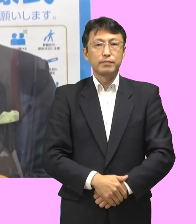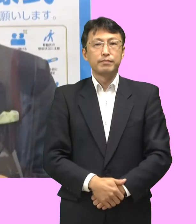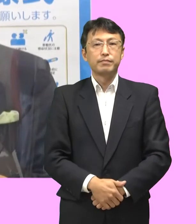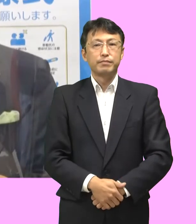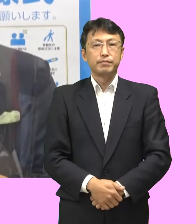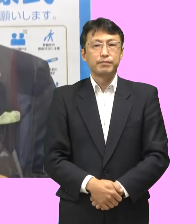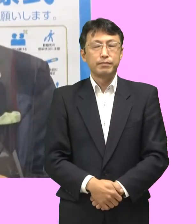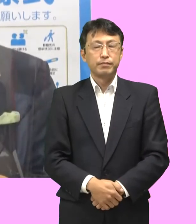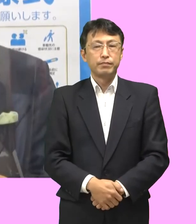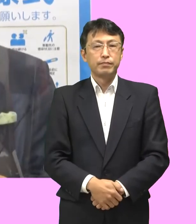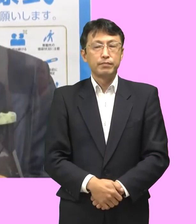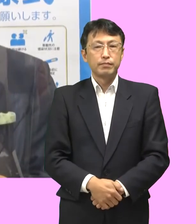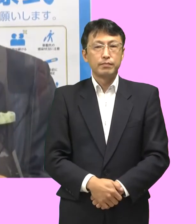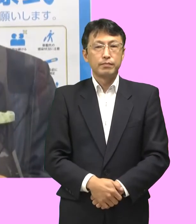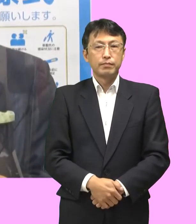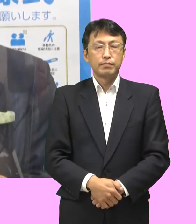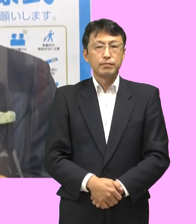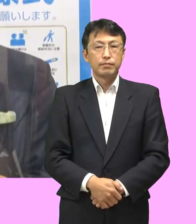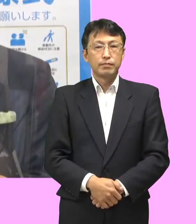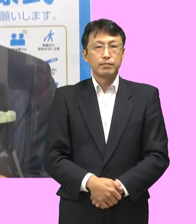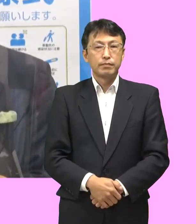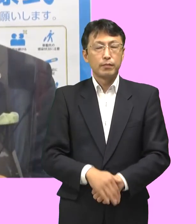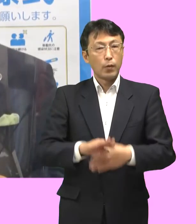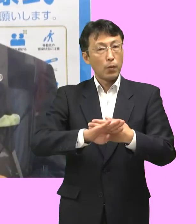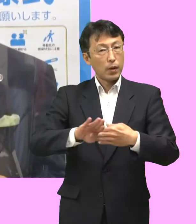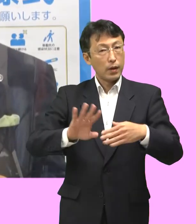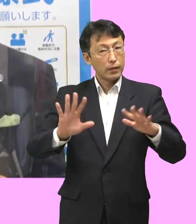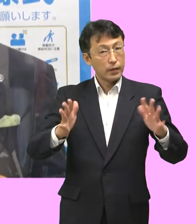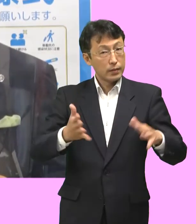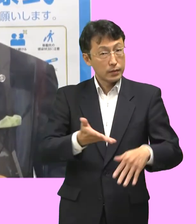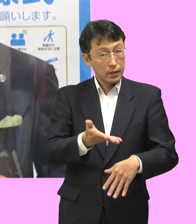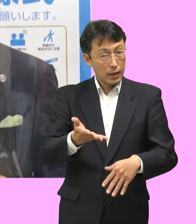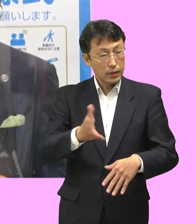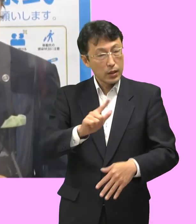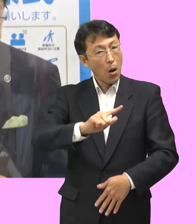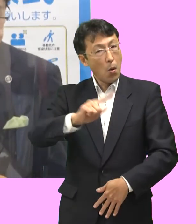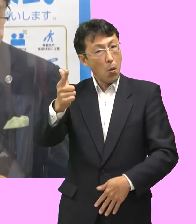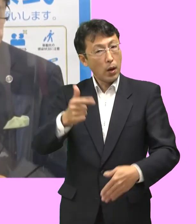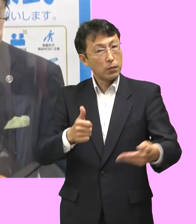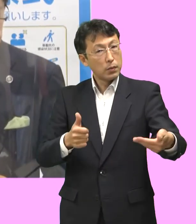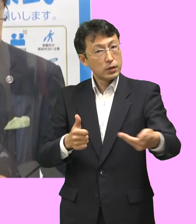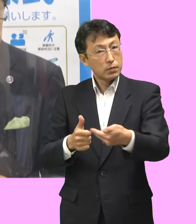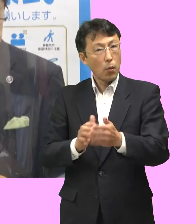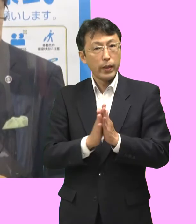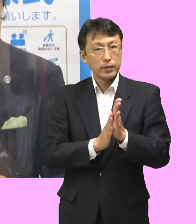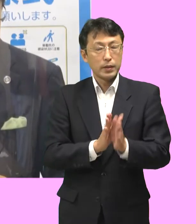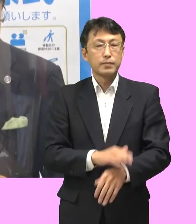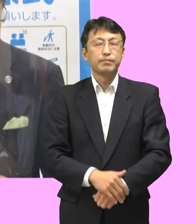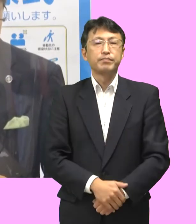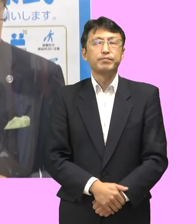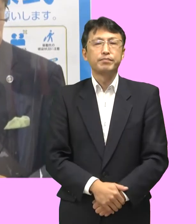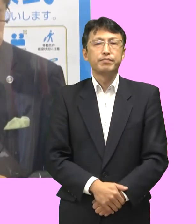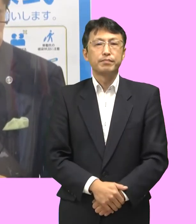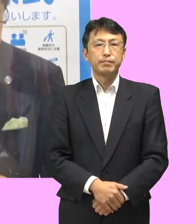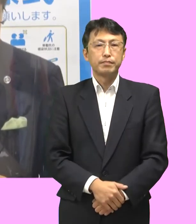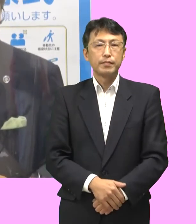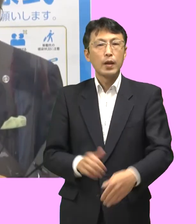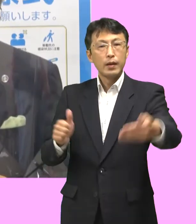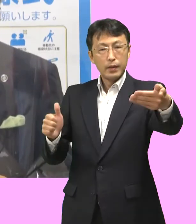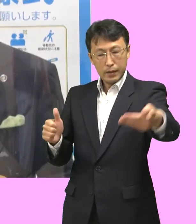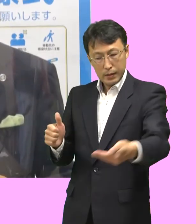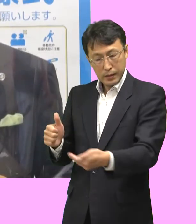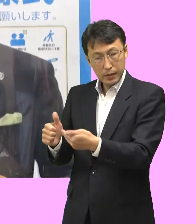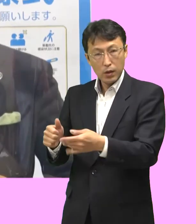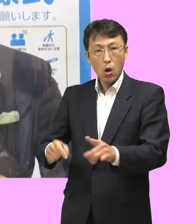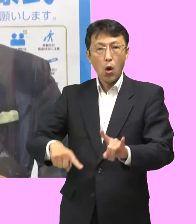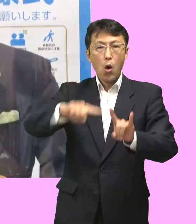定例の部分はよろしいですか。 はい、 でその他の部分で 福島民放の半沢です。 はい、 トリチウム処理